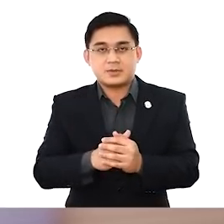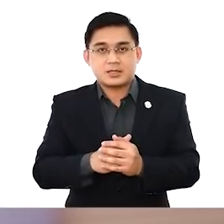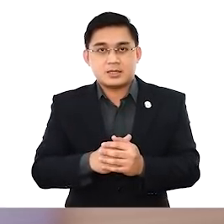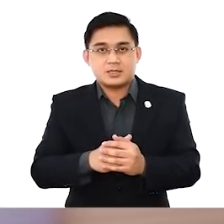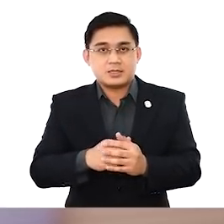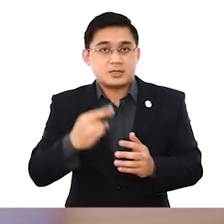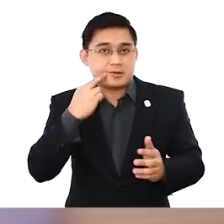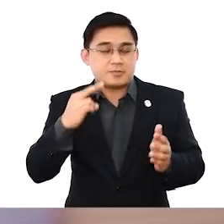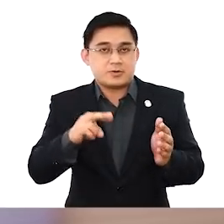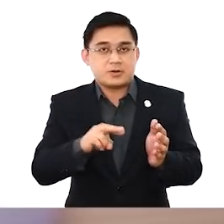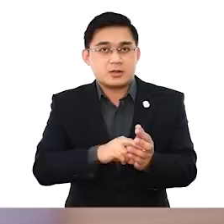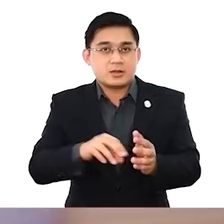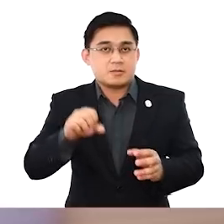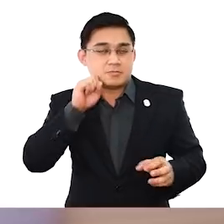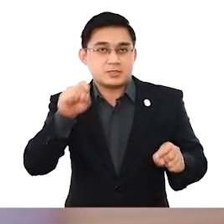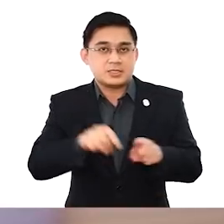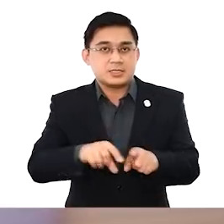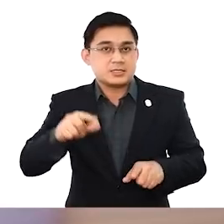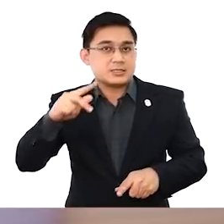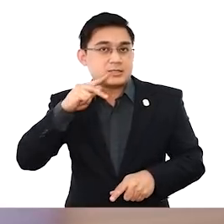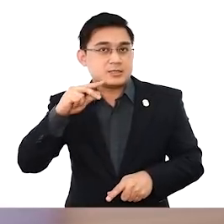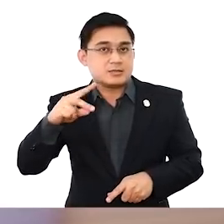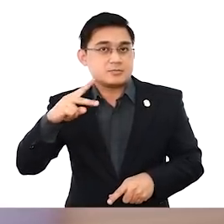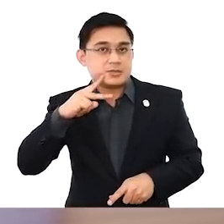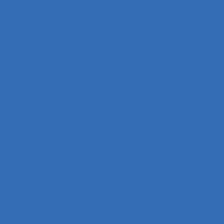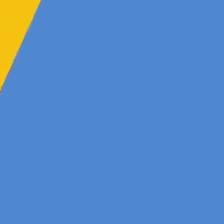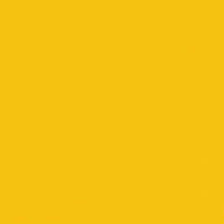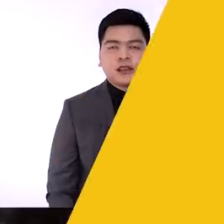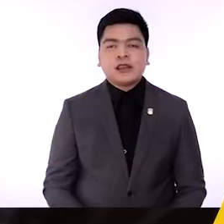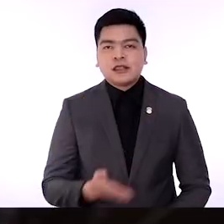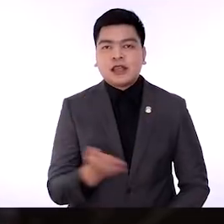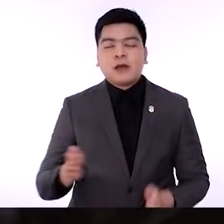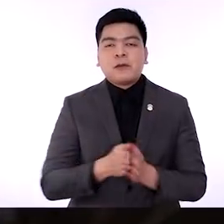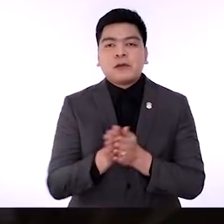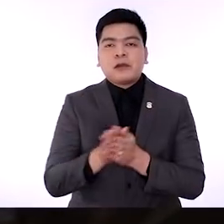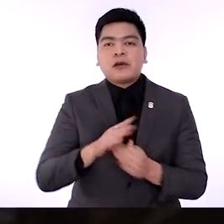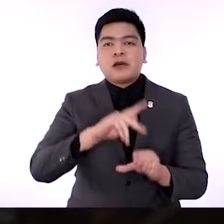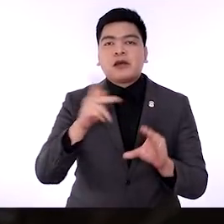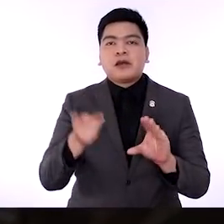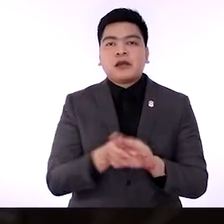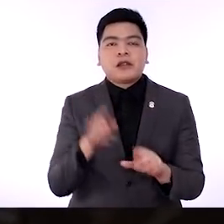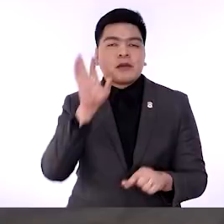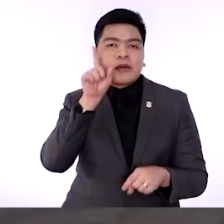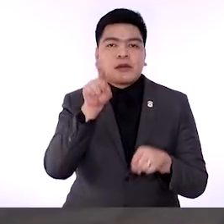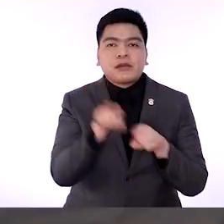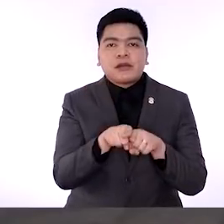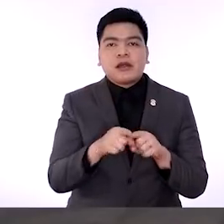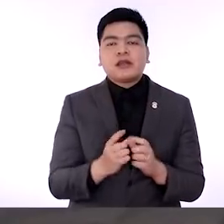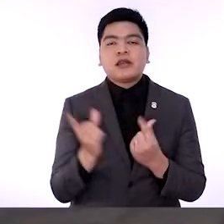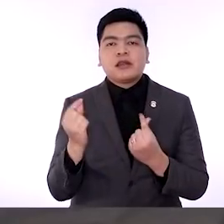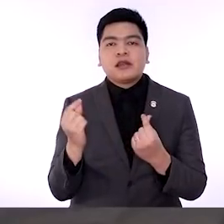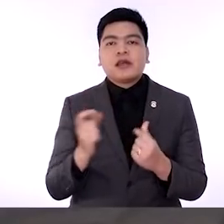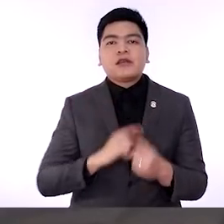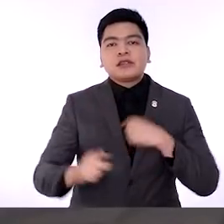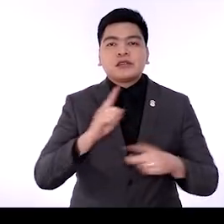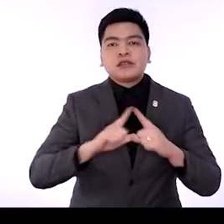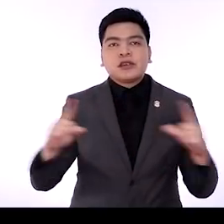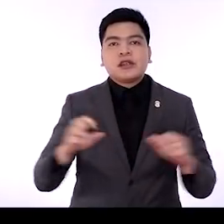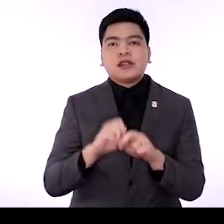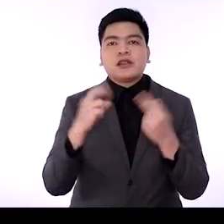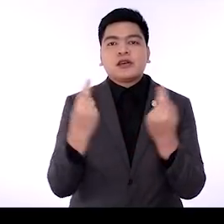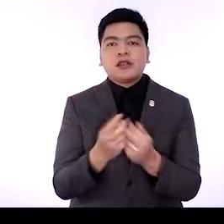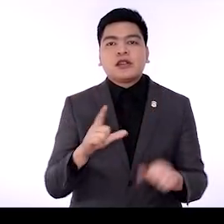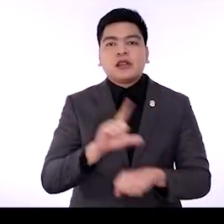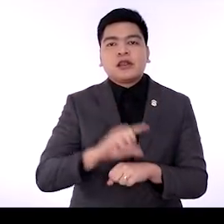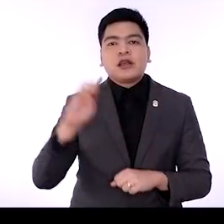mga detalye mula kay kapatid na Keith Pino. Buong kasiglahan nakipagkaisa ang mga kapatid sa isinagawang sign